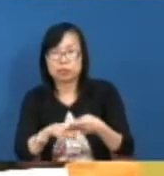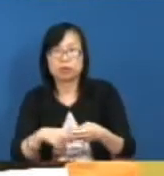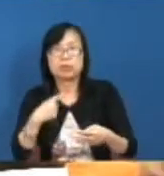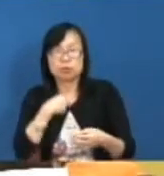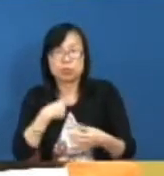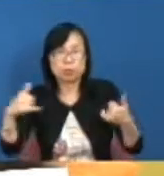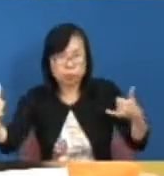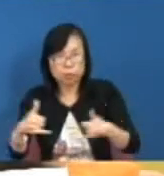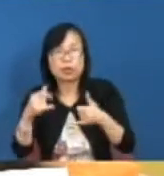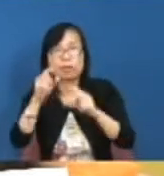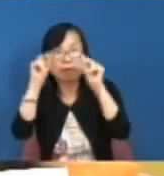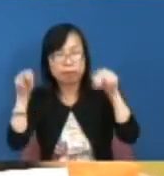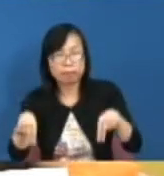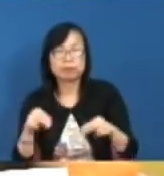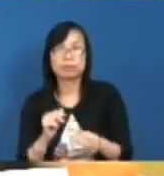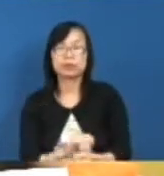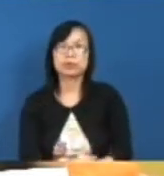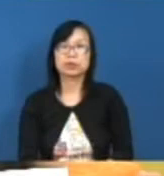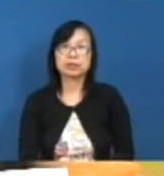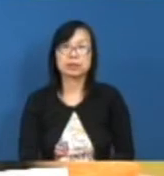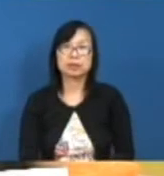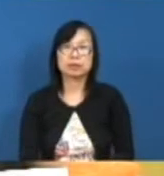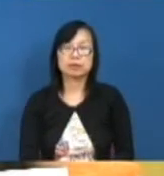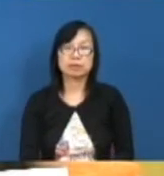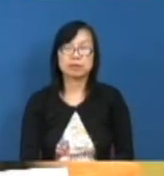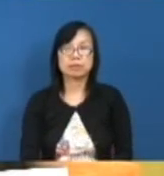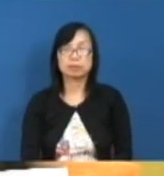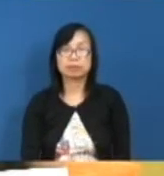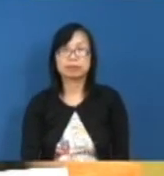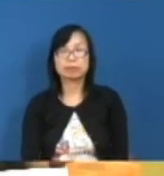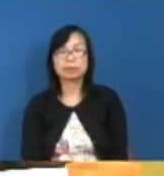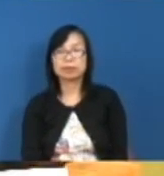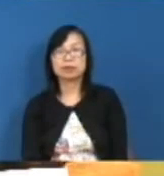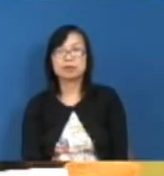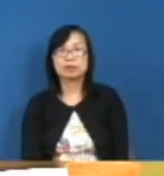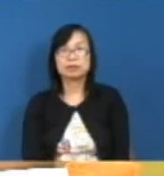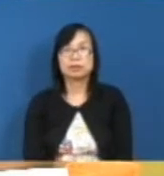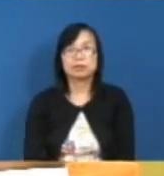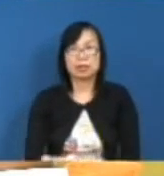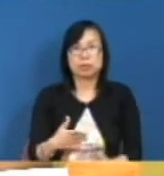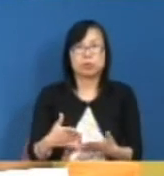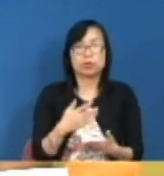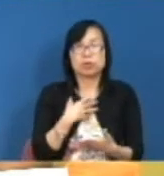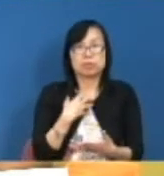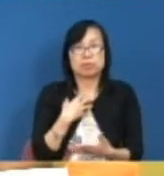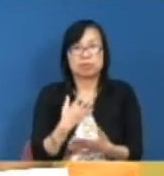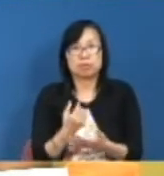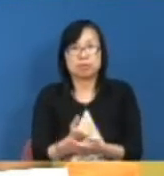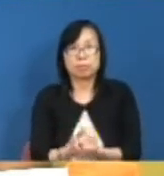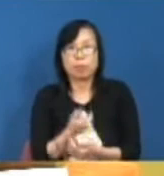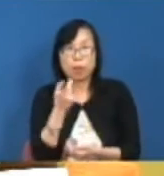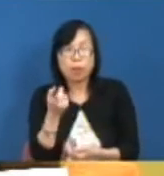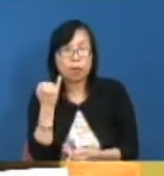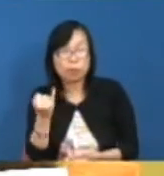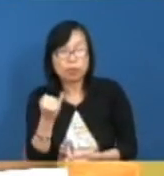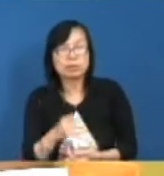話即係呢個水深火熱，你都唔理啦。咁你就話哦，水深火熱嗰陣時我做啦，嗰陣唔係啊嘛，水